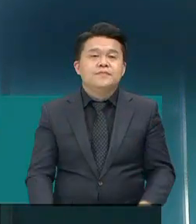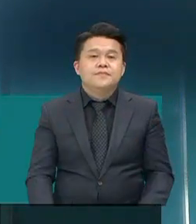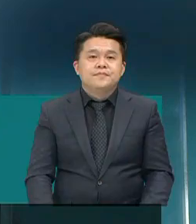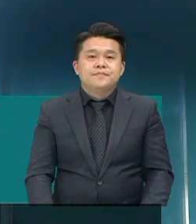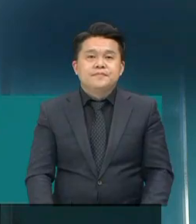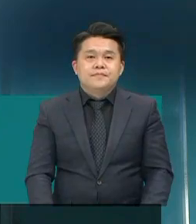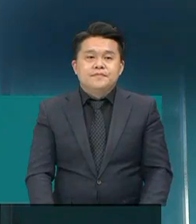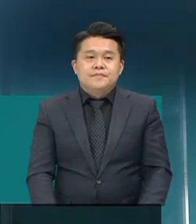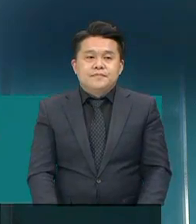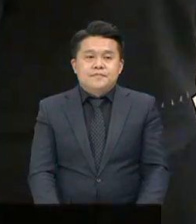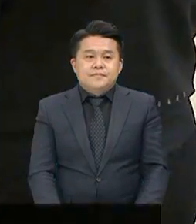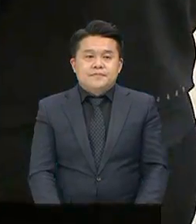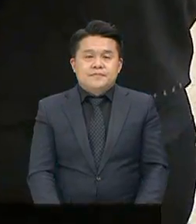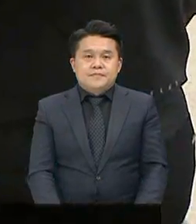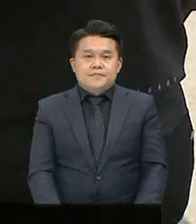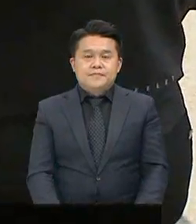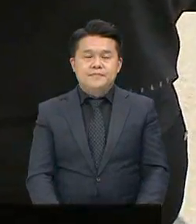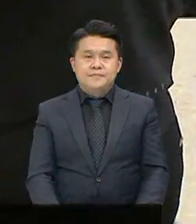기자입니다.